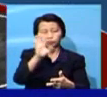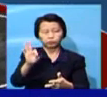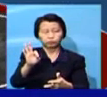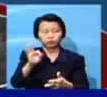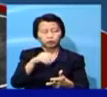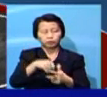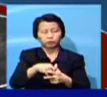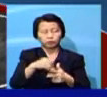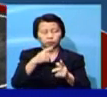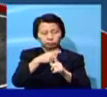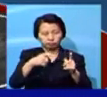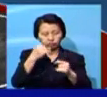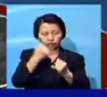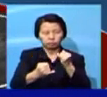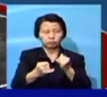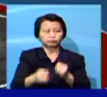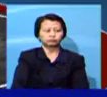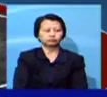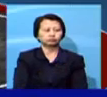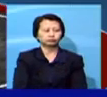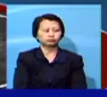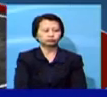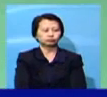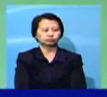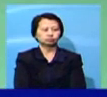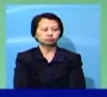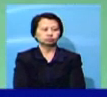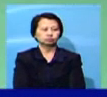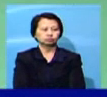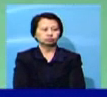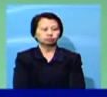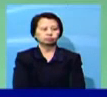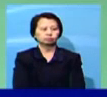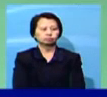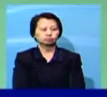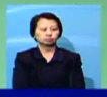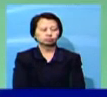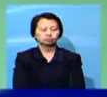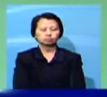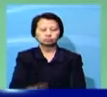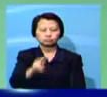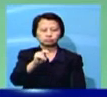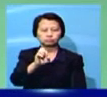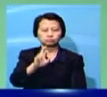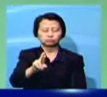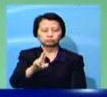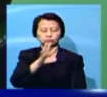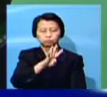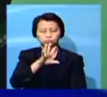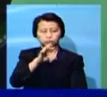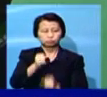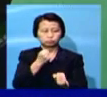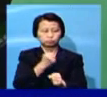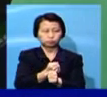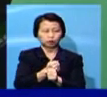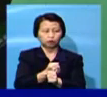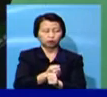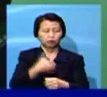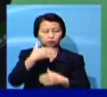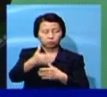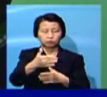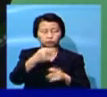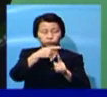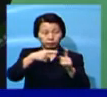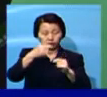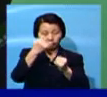dalam saingan separa akhir kejohanan Nor hashimah 45 tahun terlebih dahulu bar ke separuh